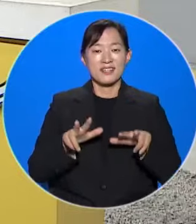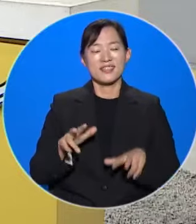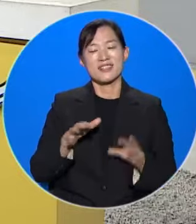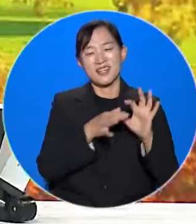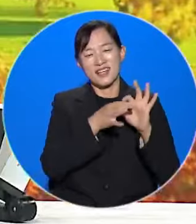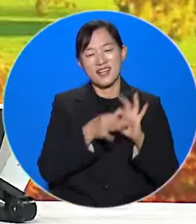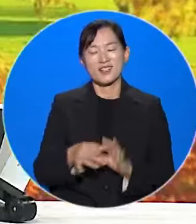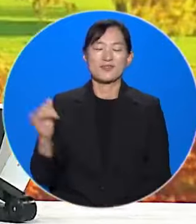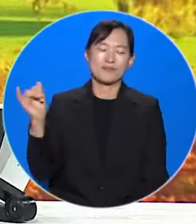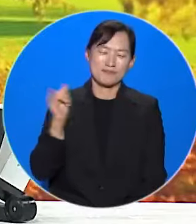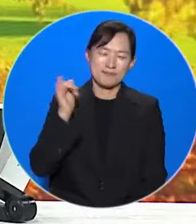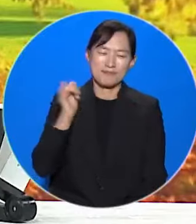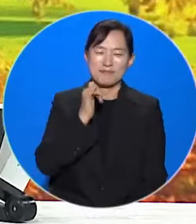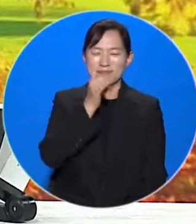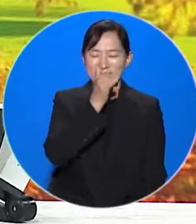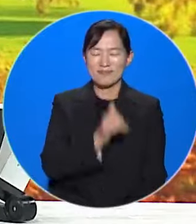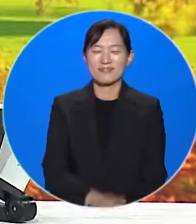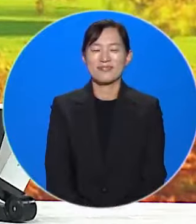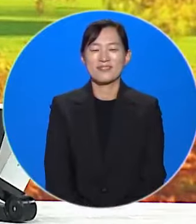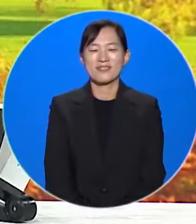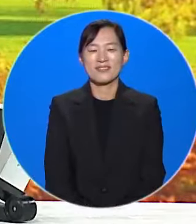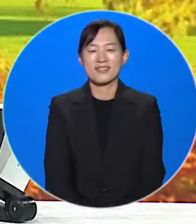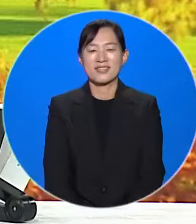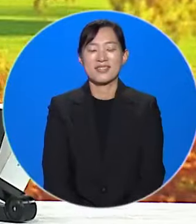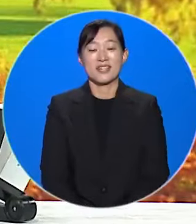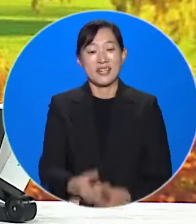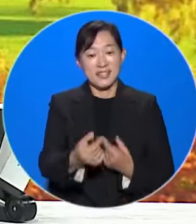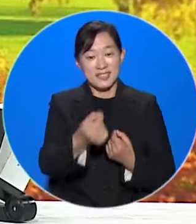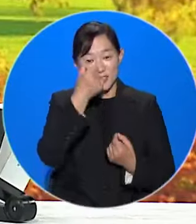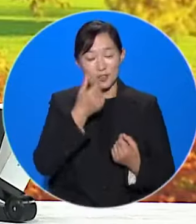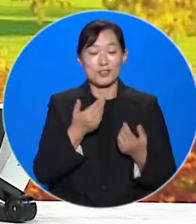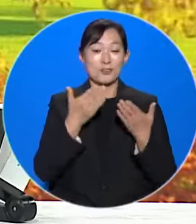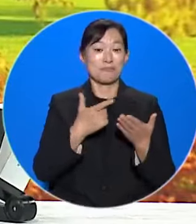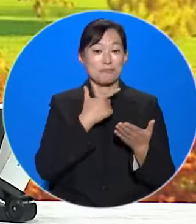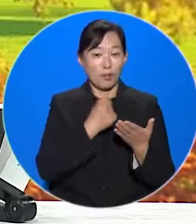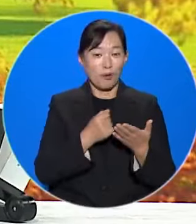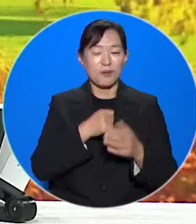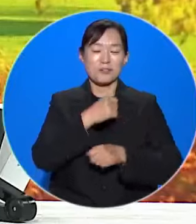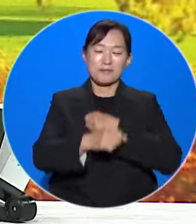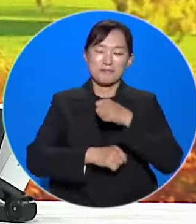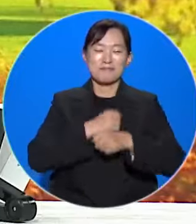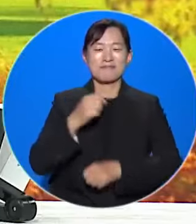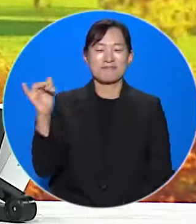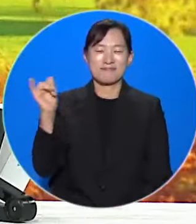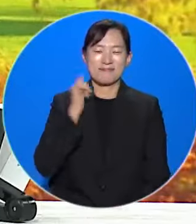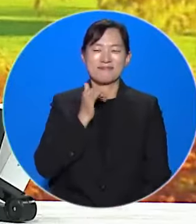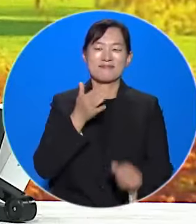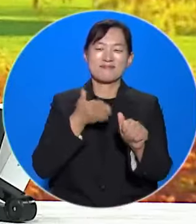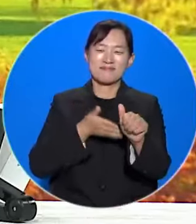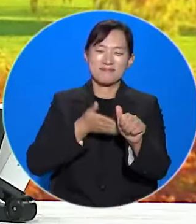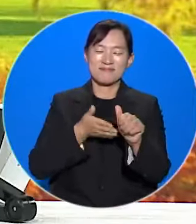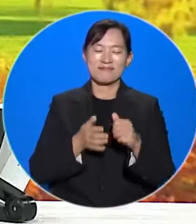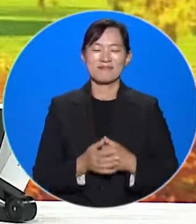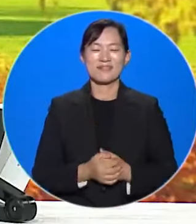계속해서 전화로 기도 제목 남겨주고 계신데요. 함께 기도하기를 원하시면 언제든지 전화 주시기를